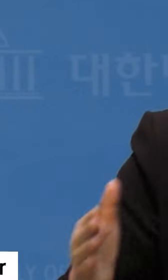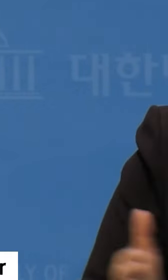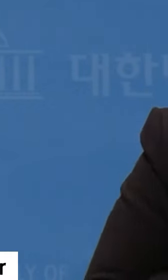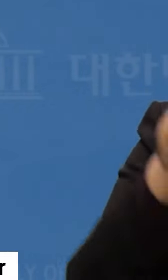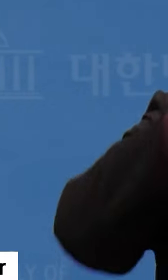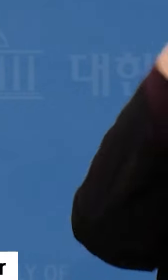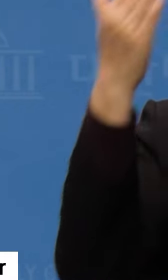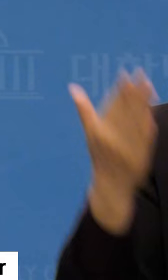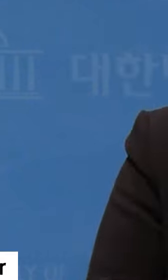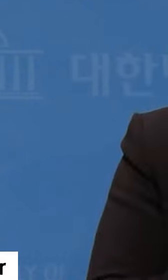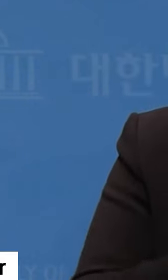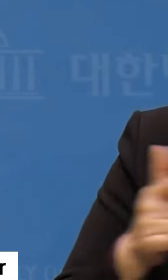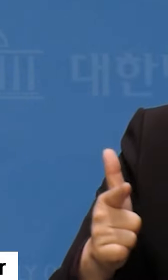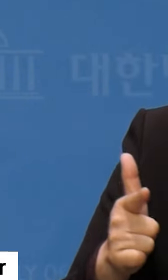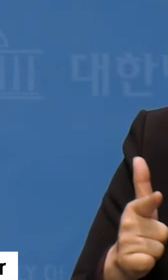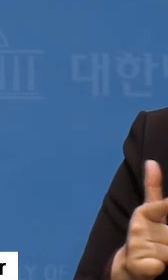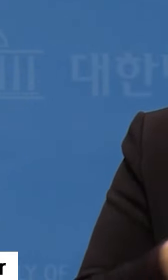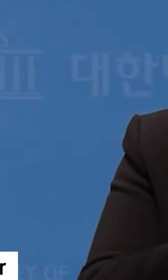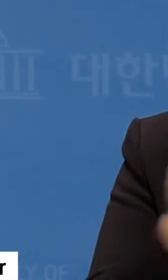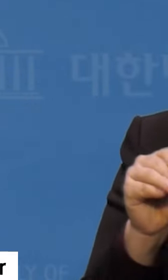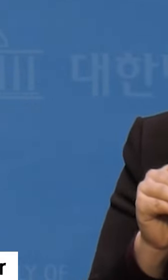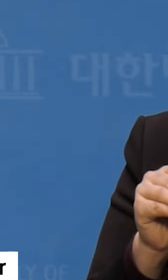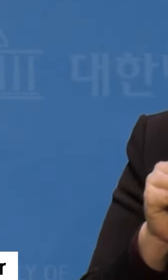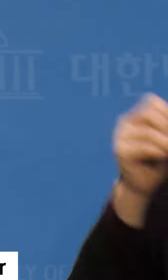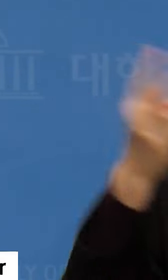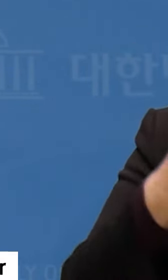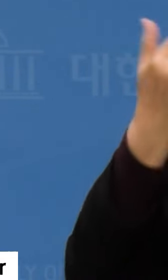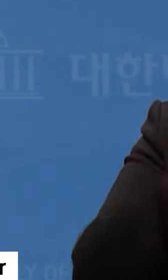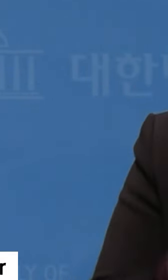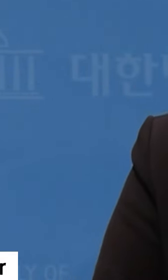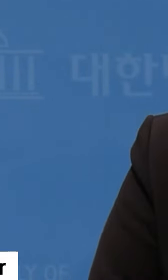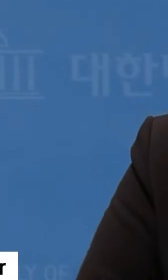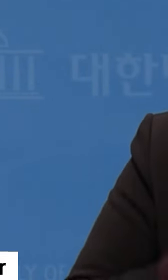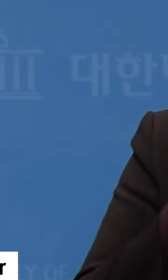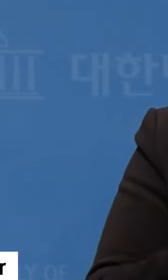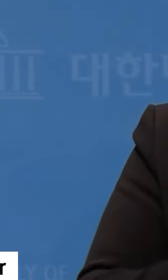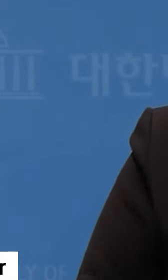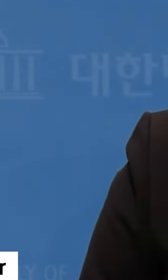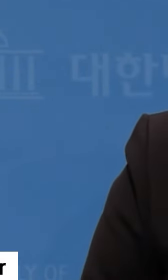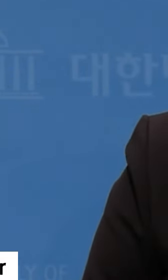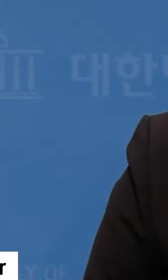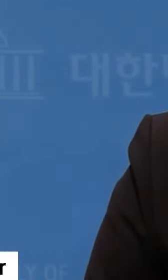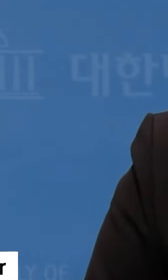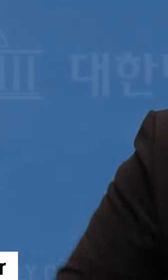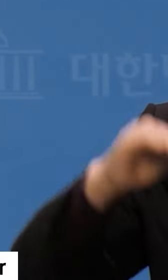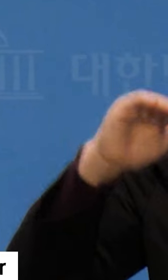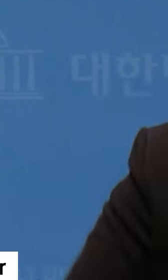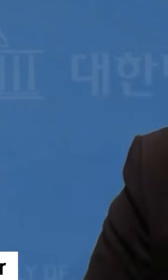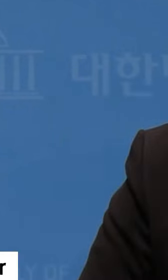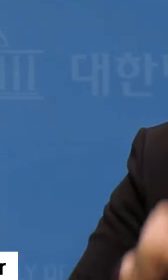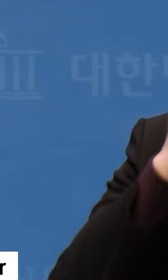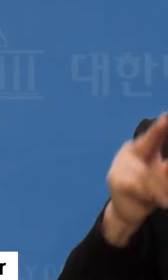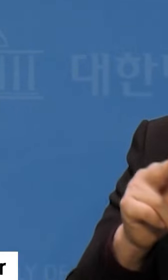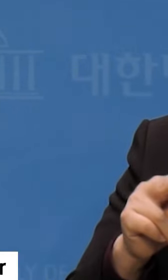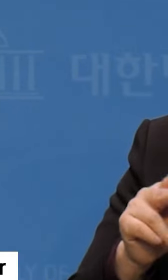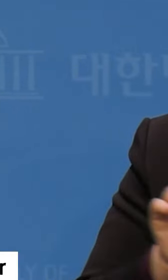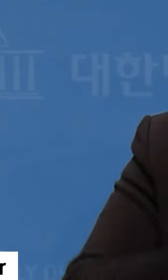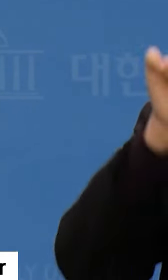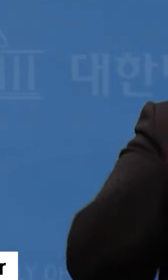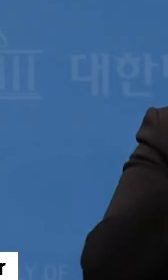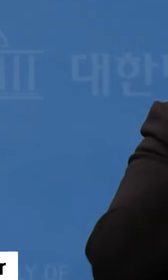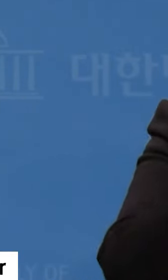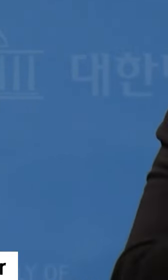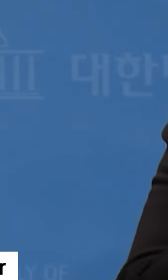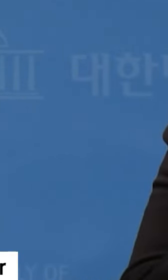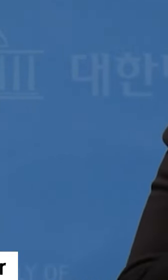모든 것이 정지 아닌 퇴행하고 있습니다. 양극화, 기후 위기,